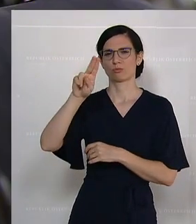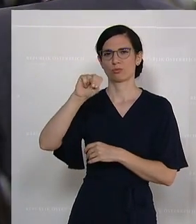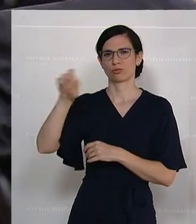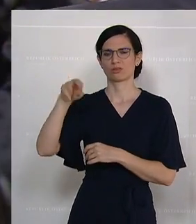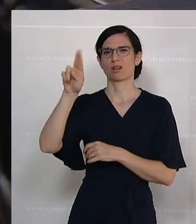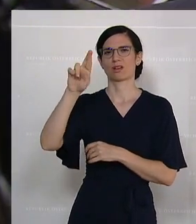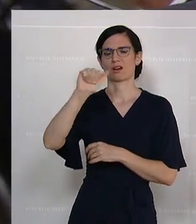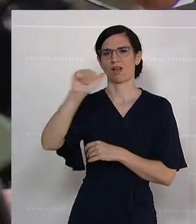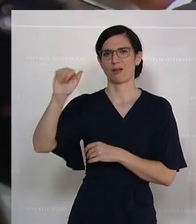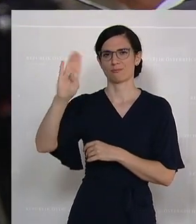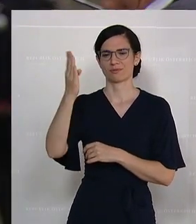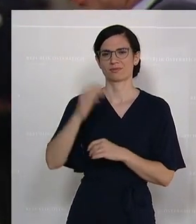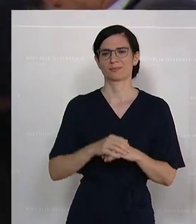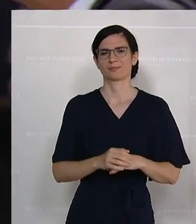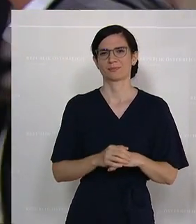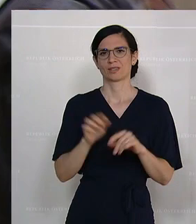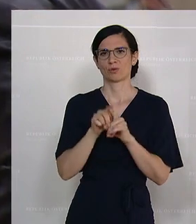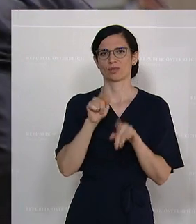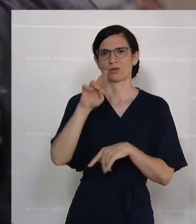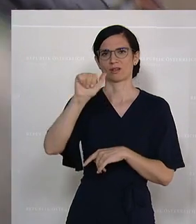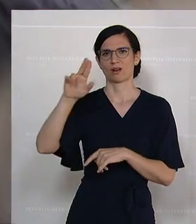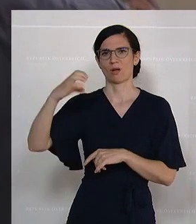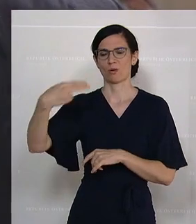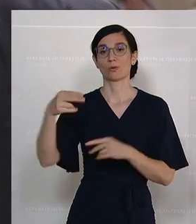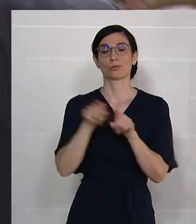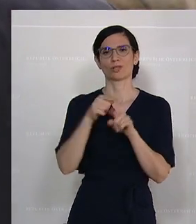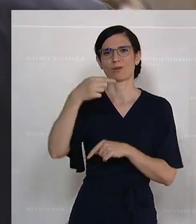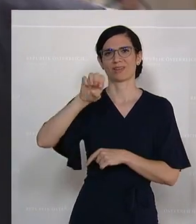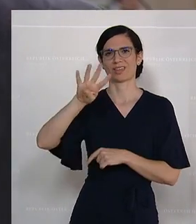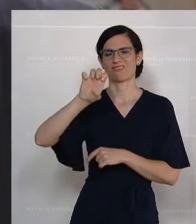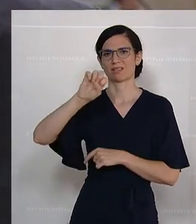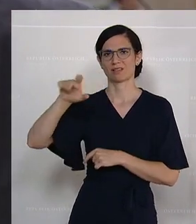und auch und gewesen